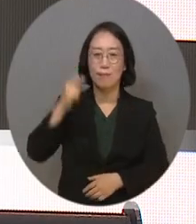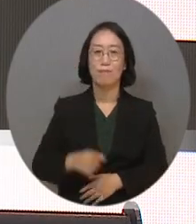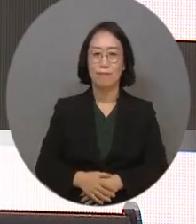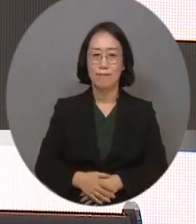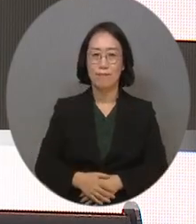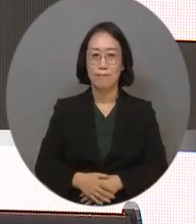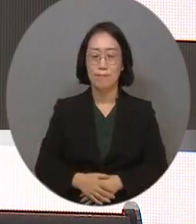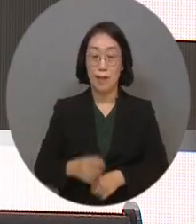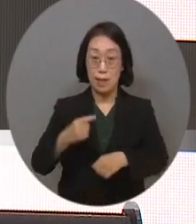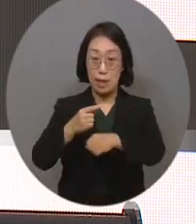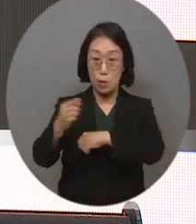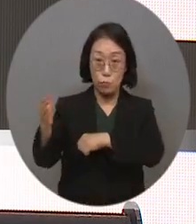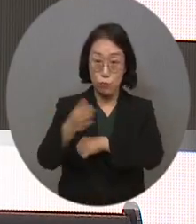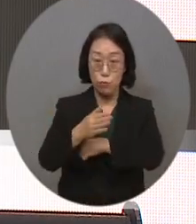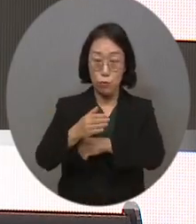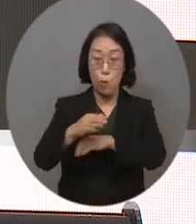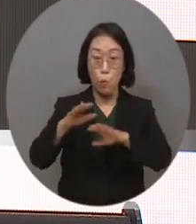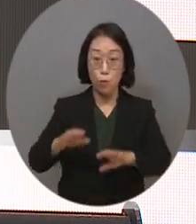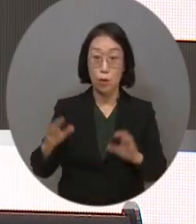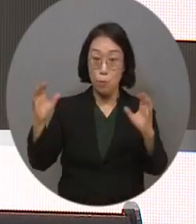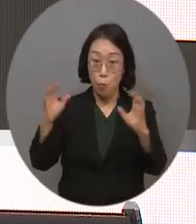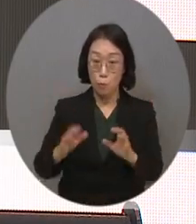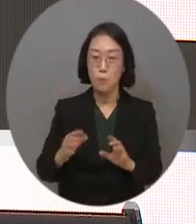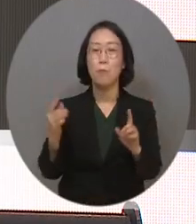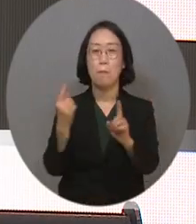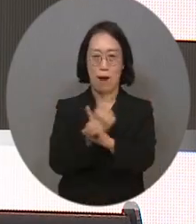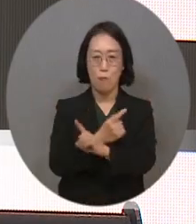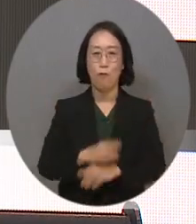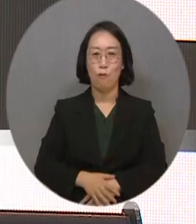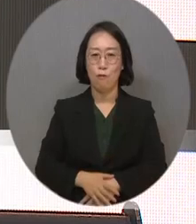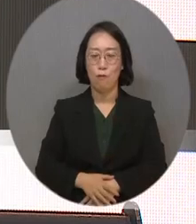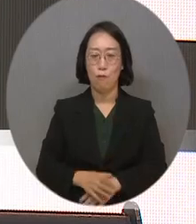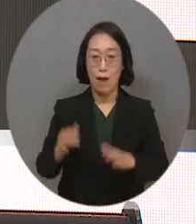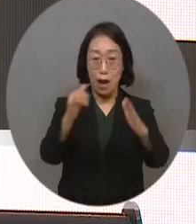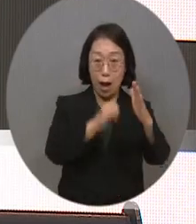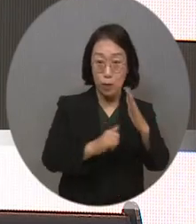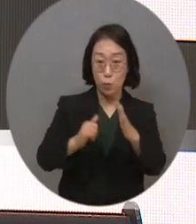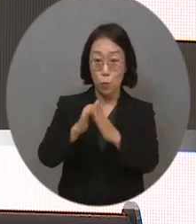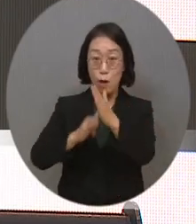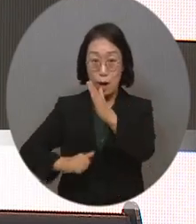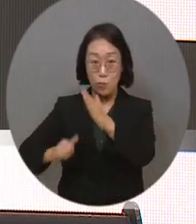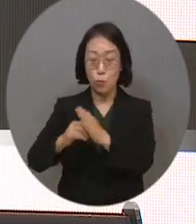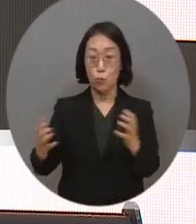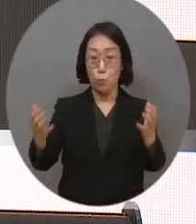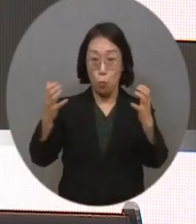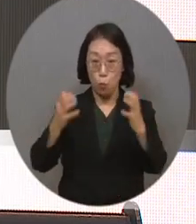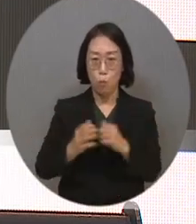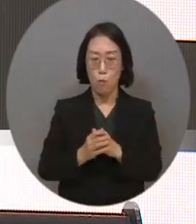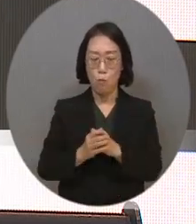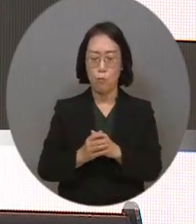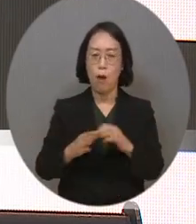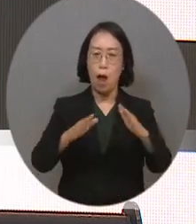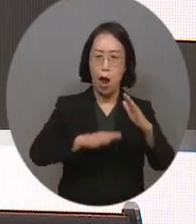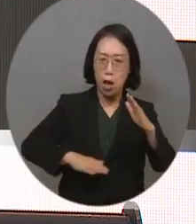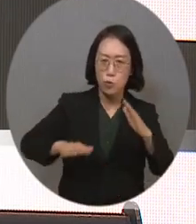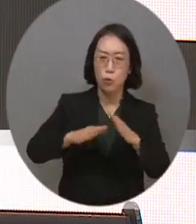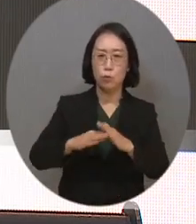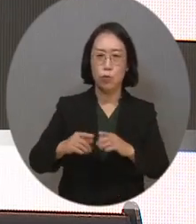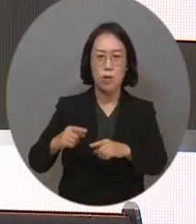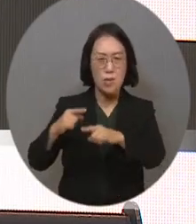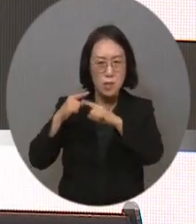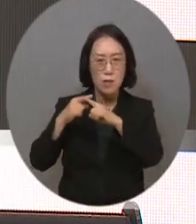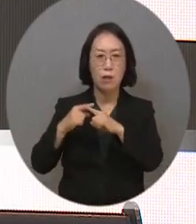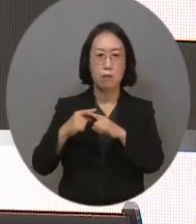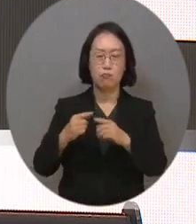내년부터는 다소 조금 변화를 줘서 우리 가족들이 그동안 가정을 위 신